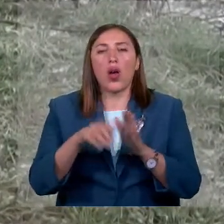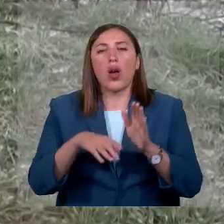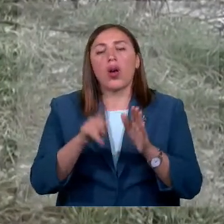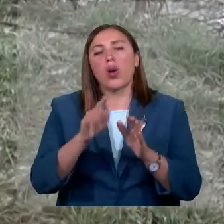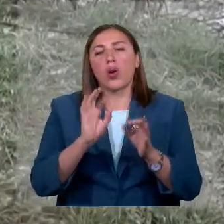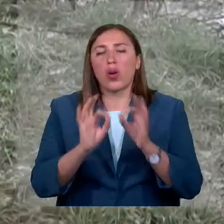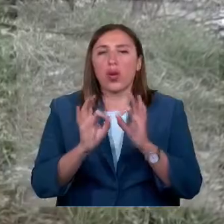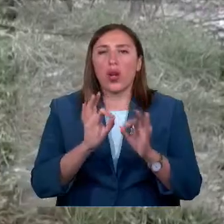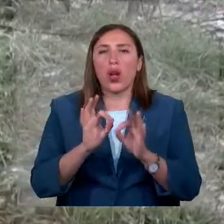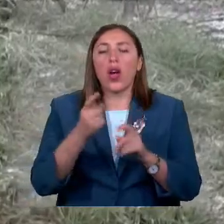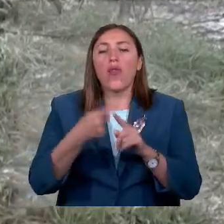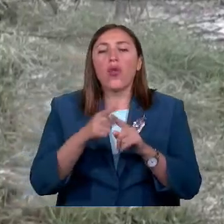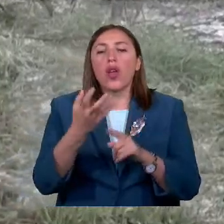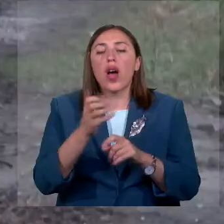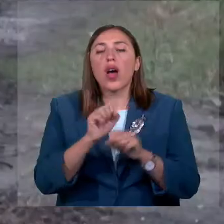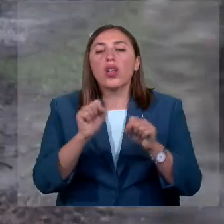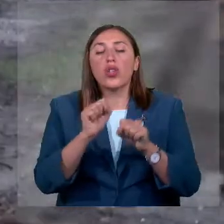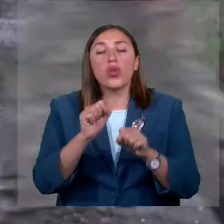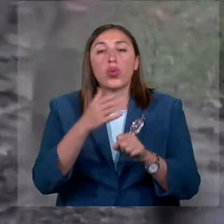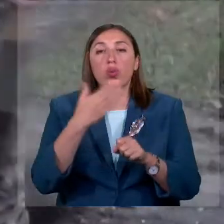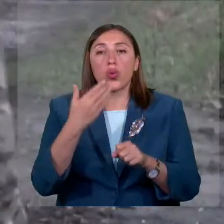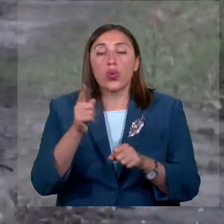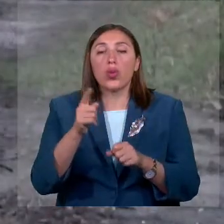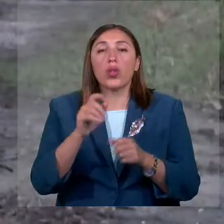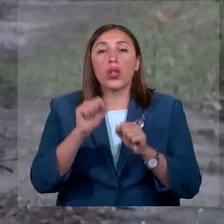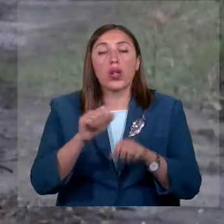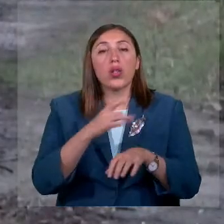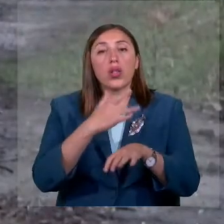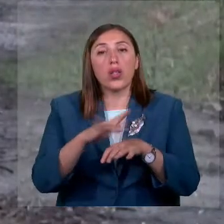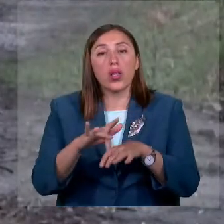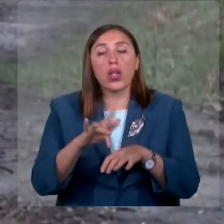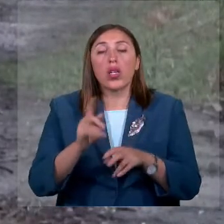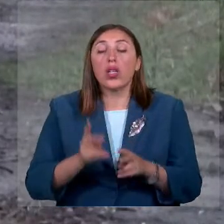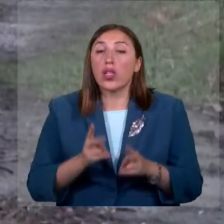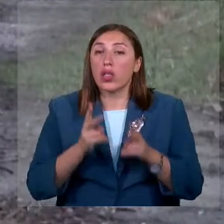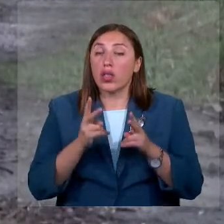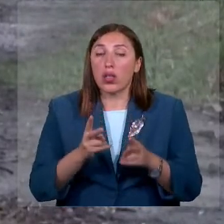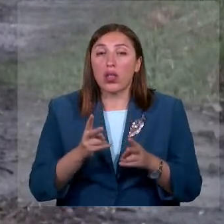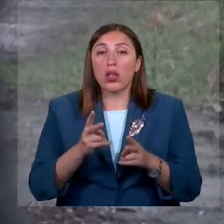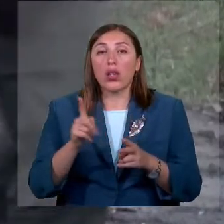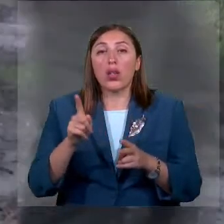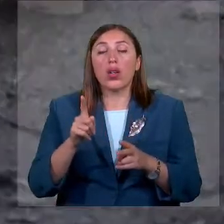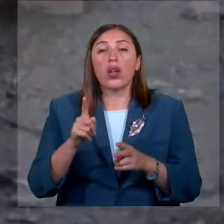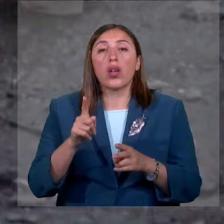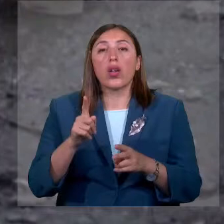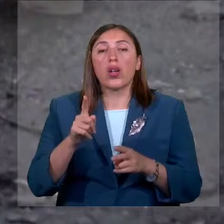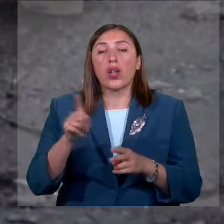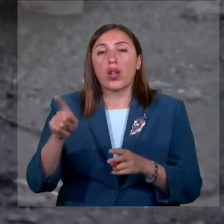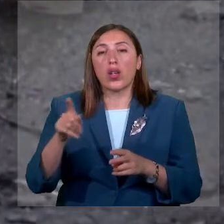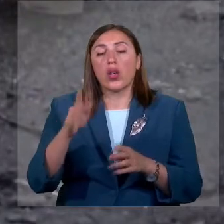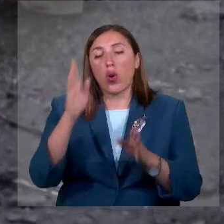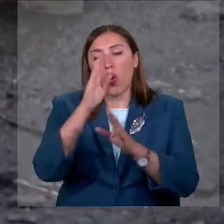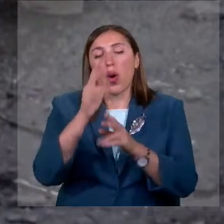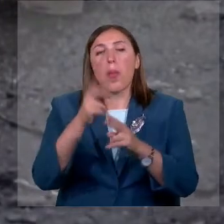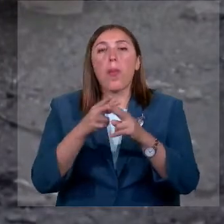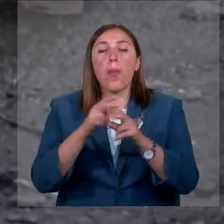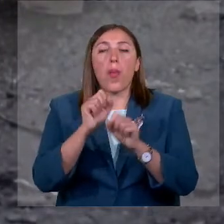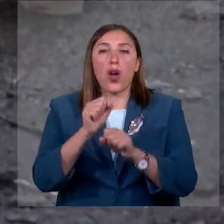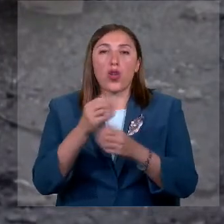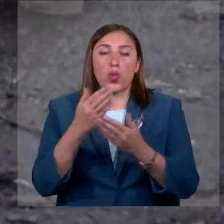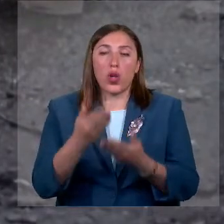չկա հակաականային համակարգ, որը կարող է ոչնչացնել սպառնալիքի գոնե մի մասը, ինչպես դա անում է մեր հակաօդային